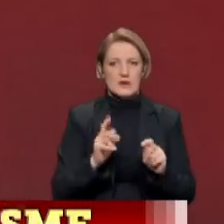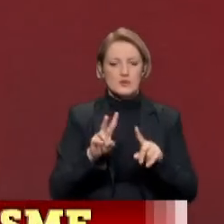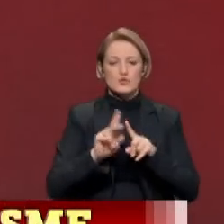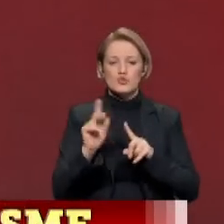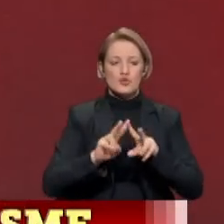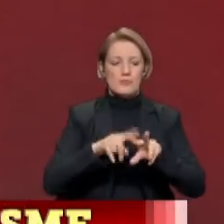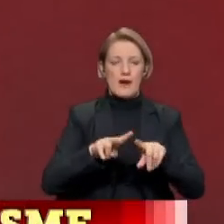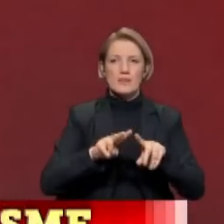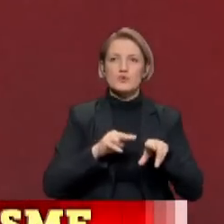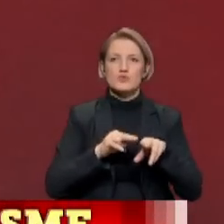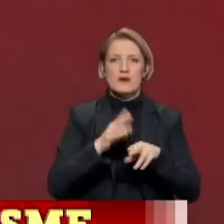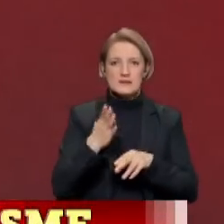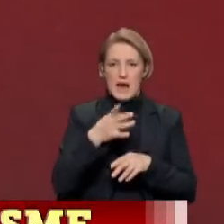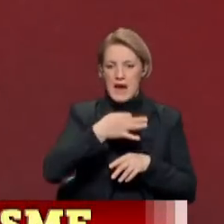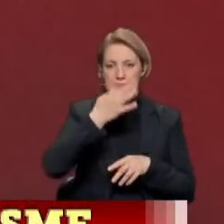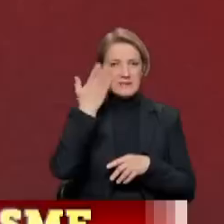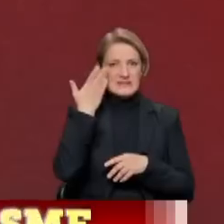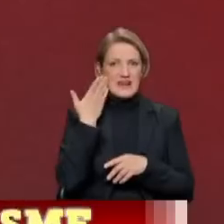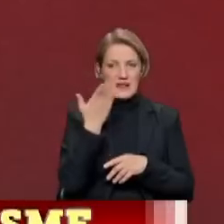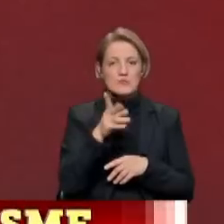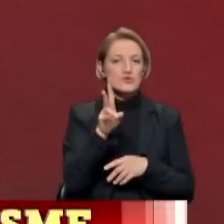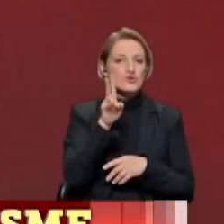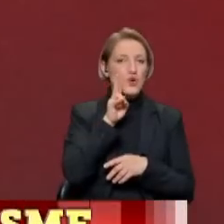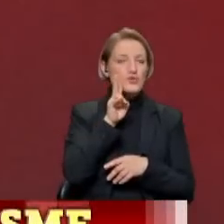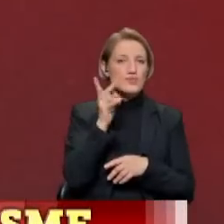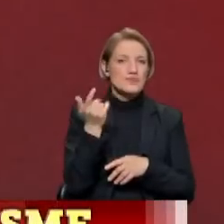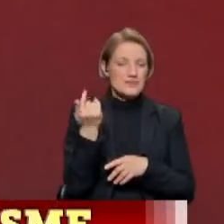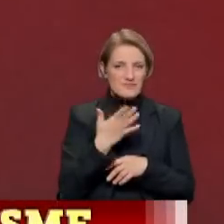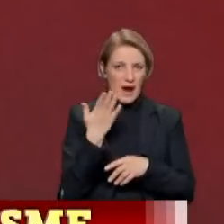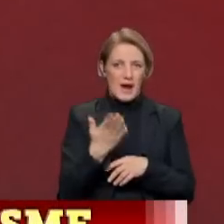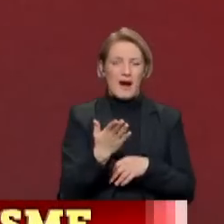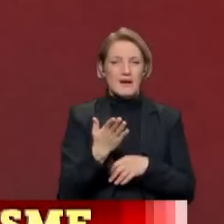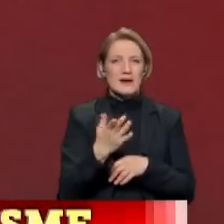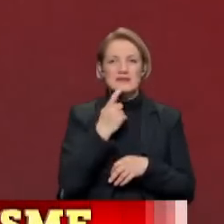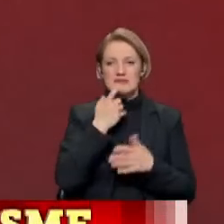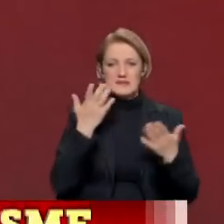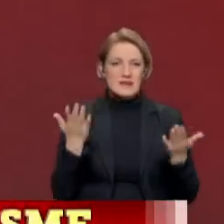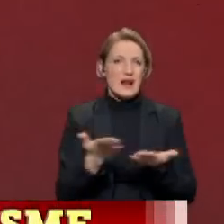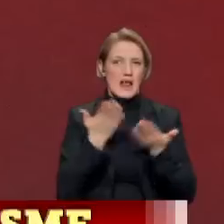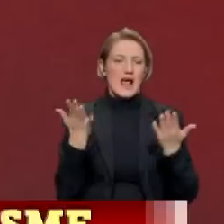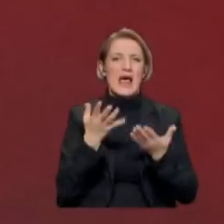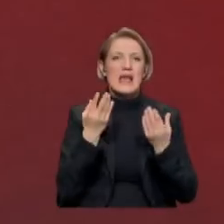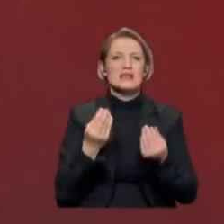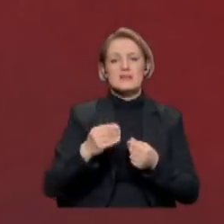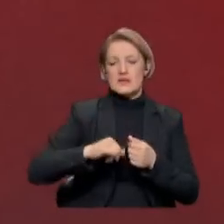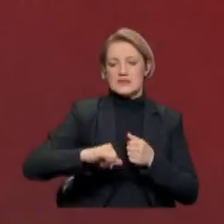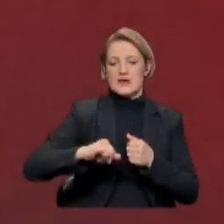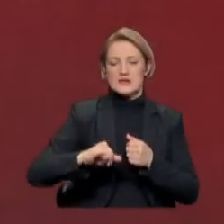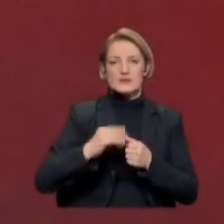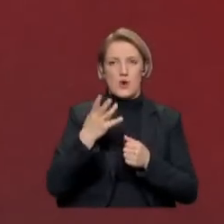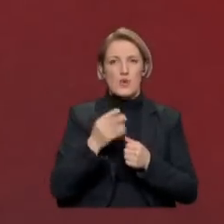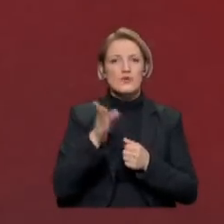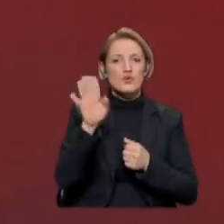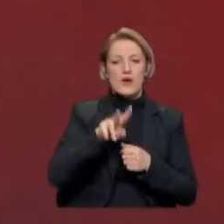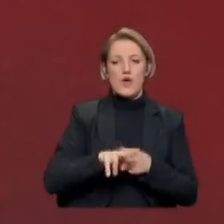Numan Kurtulmuş tarafından. Haberimizi izleyelim. Bu son kez çağrısını acaba senelerce en yakınında olan ve sonradan